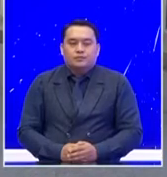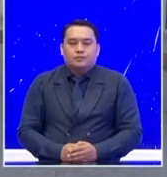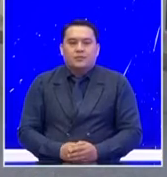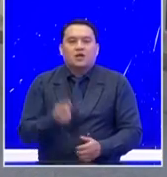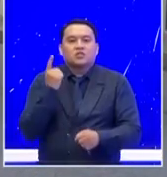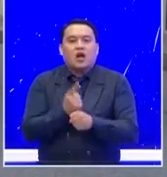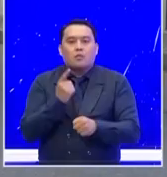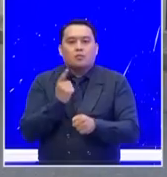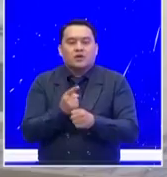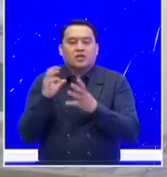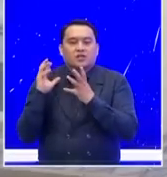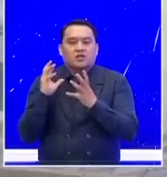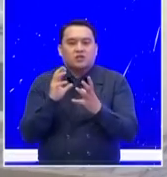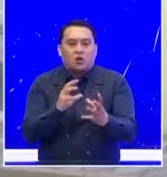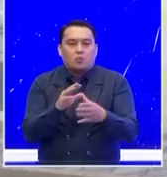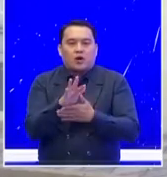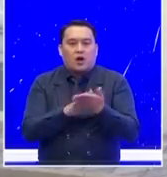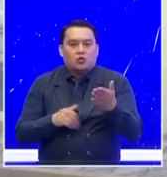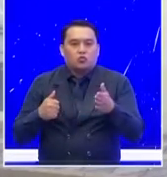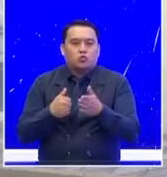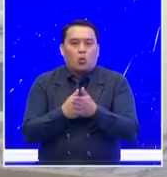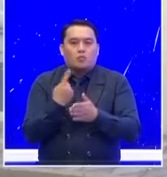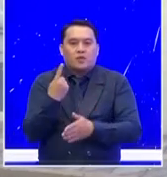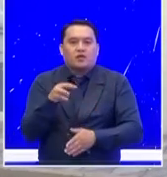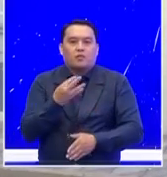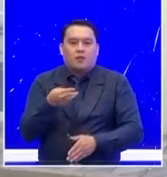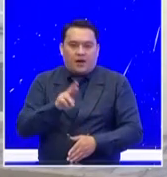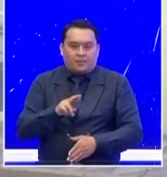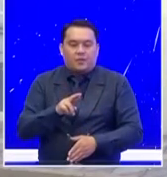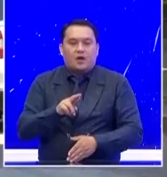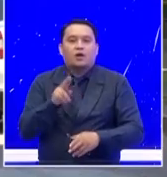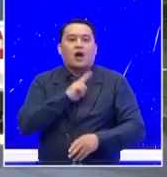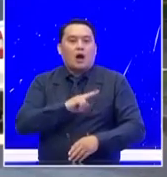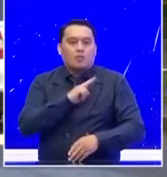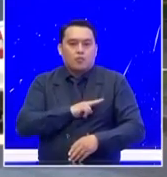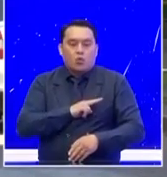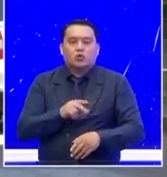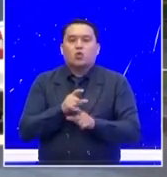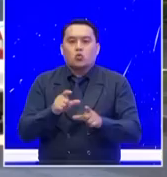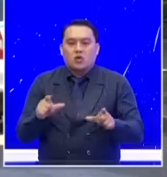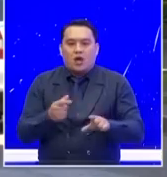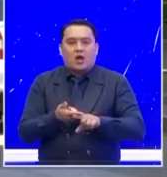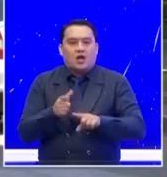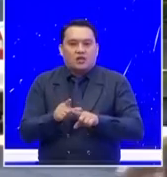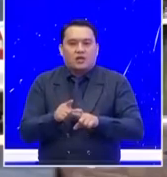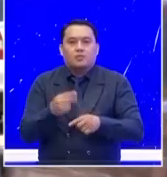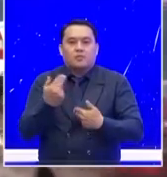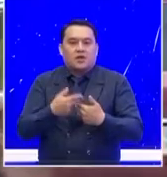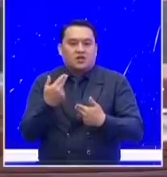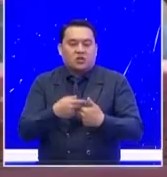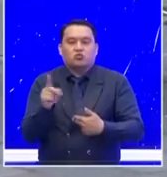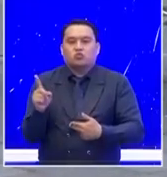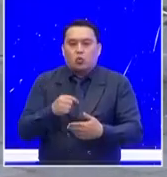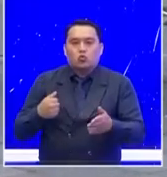Запрет на работу общественного транспорта продлится в Талдыкургане до 1 мая. Однако для работающей категории граждан это не станет препятствием для того,